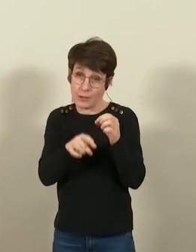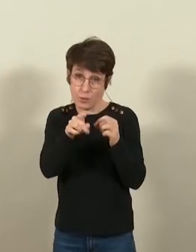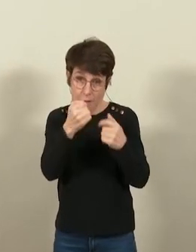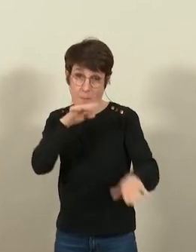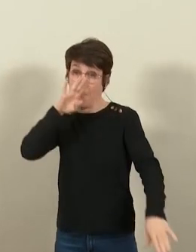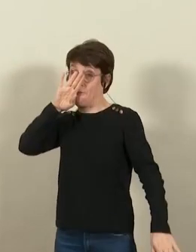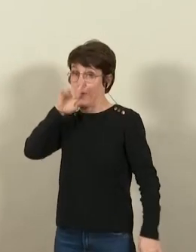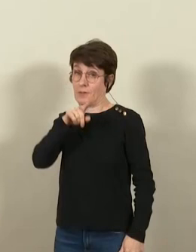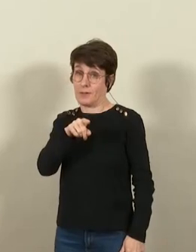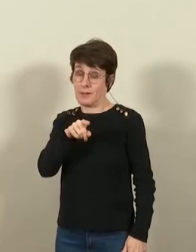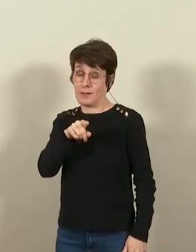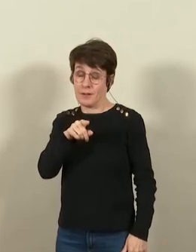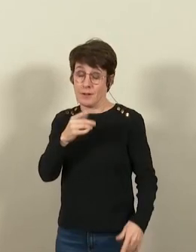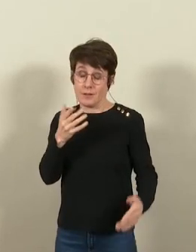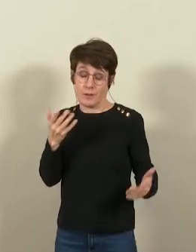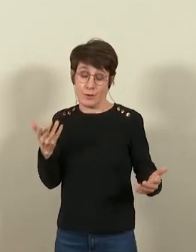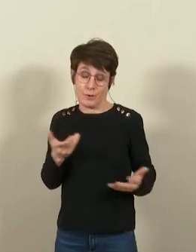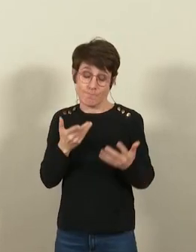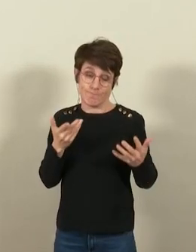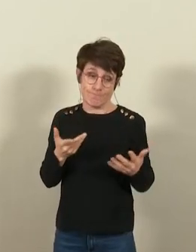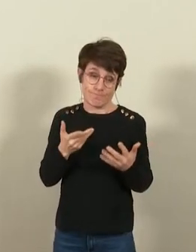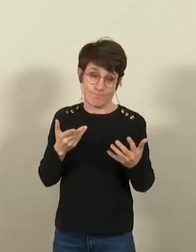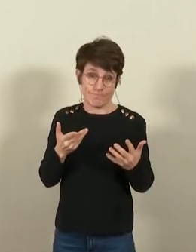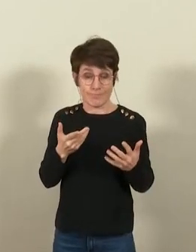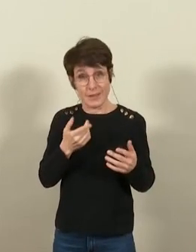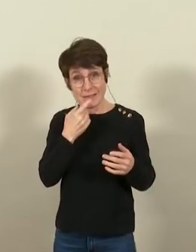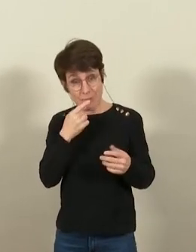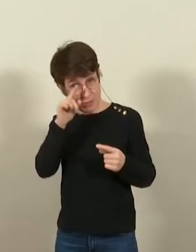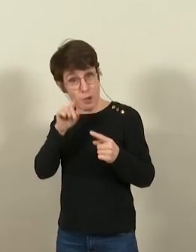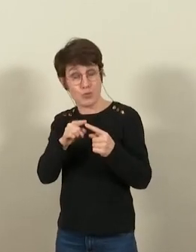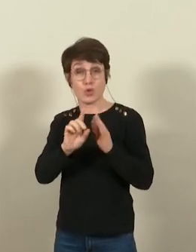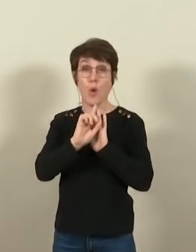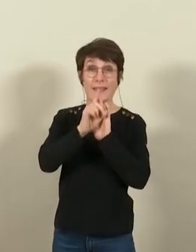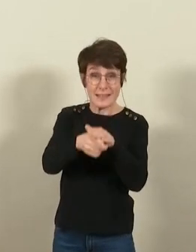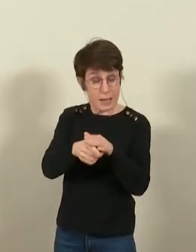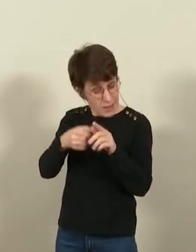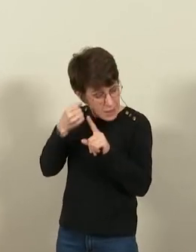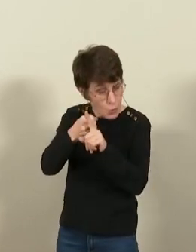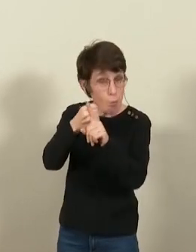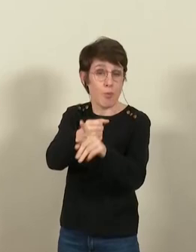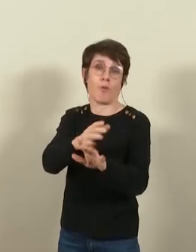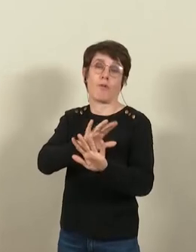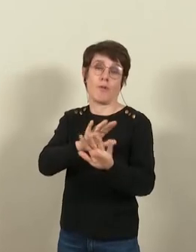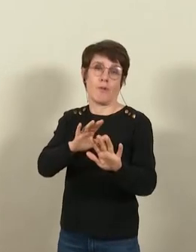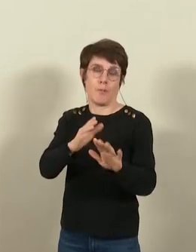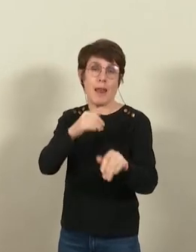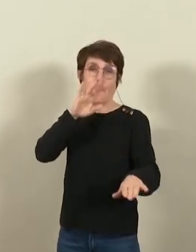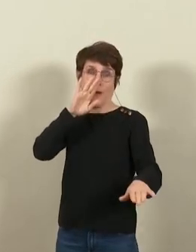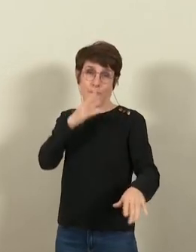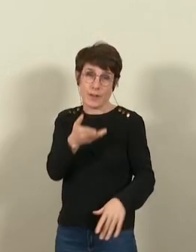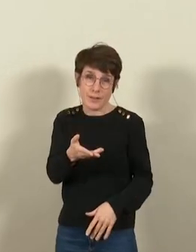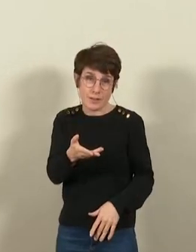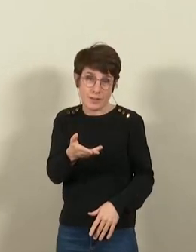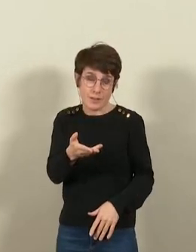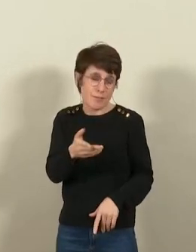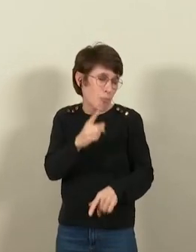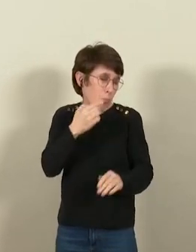politique de euh de lutte contre les discriminations envers les femmes c'est contre